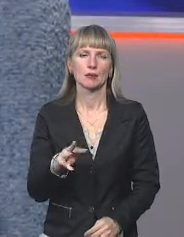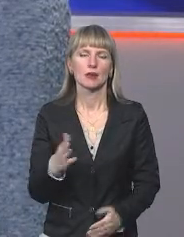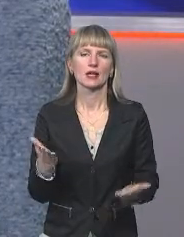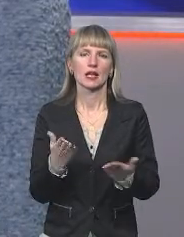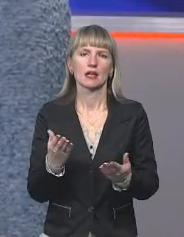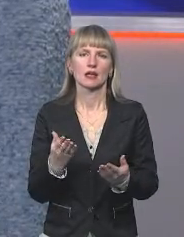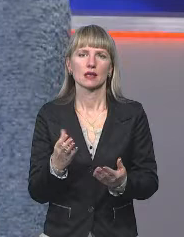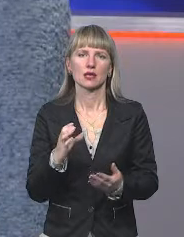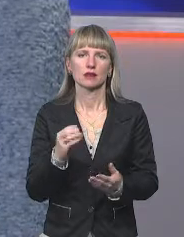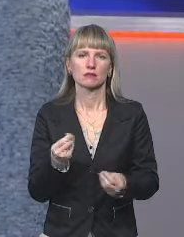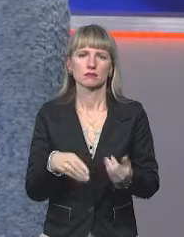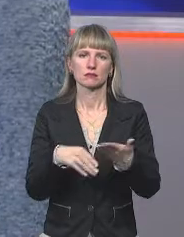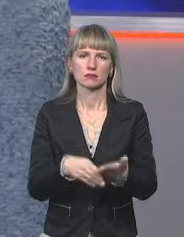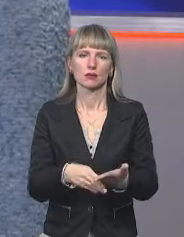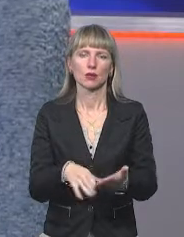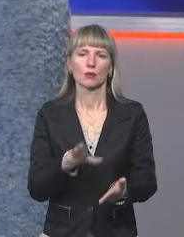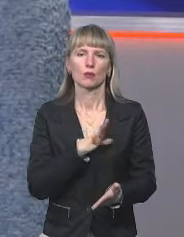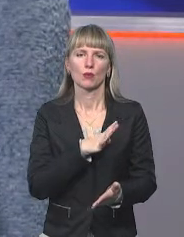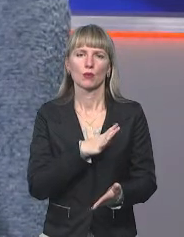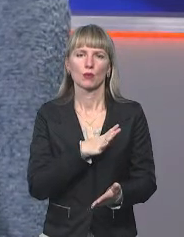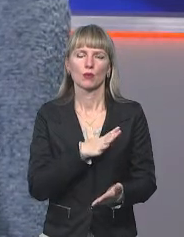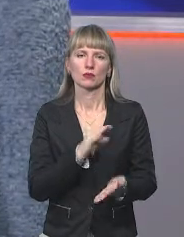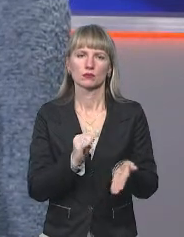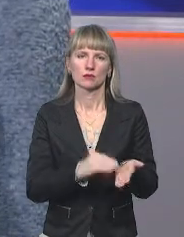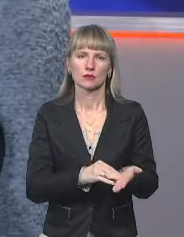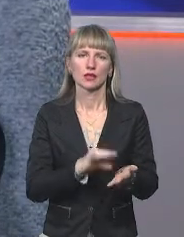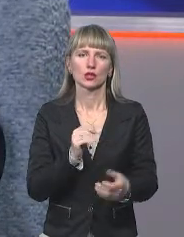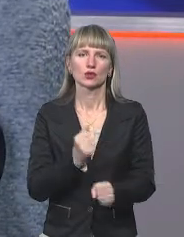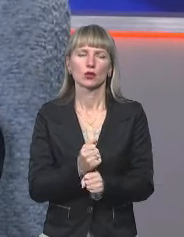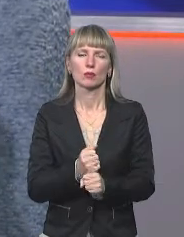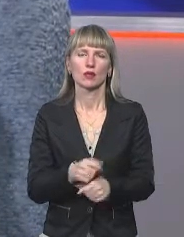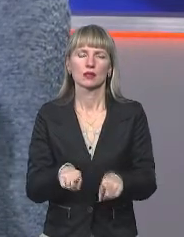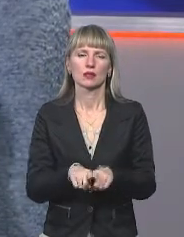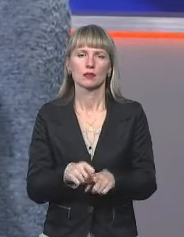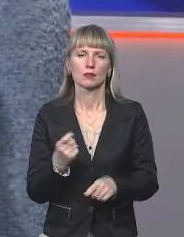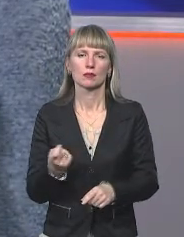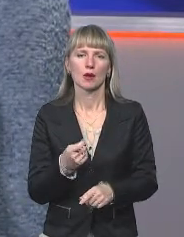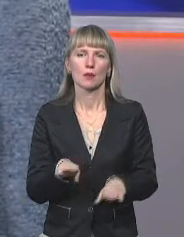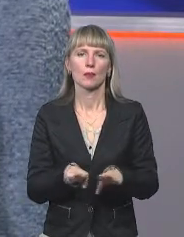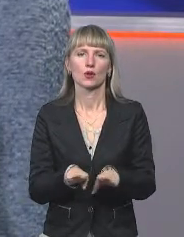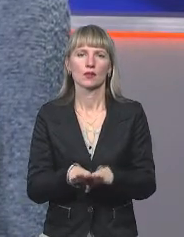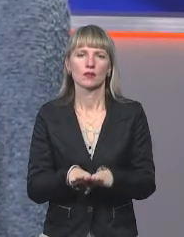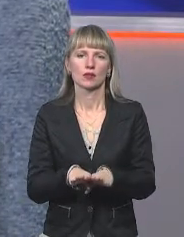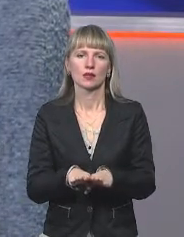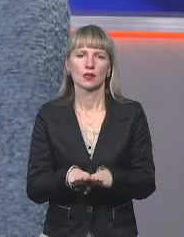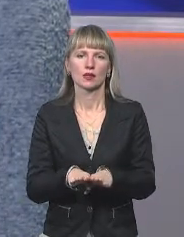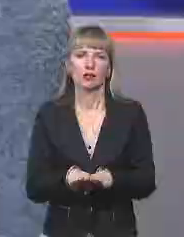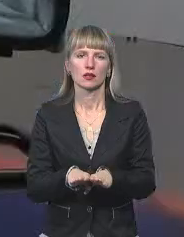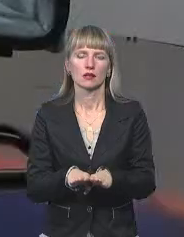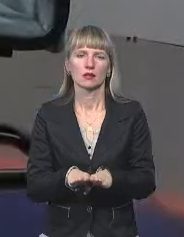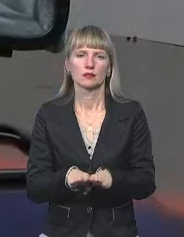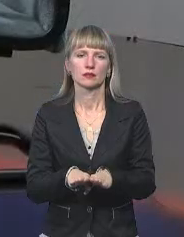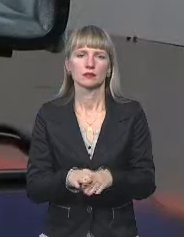субвенції, власне, були передбачені, і зробили таке невеличке порівняння, освітні